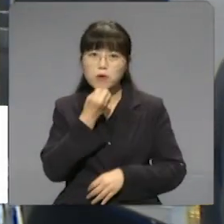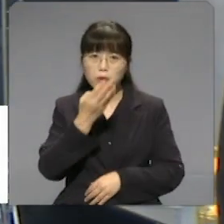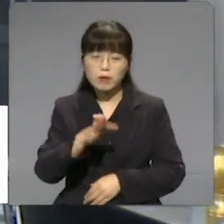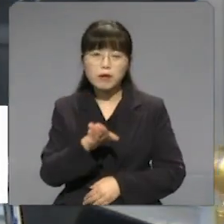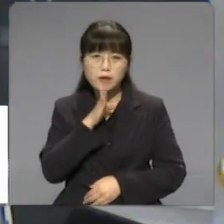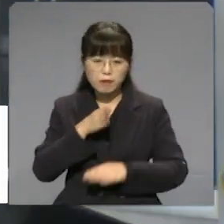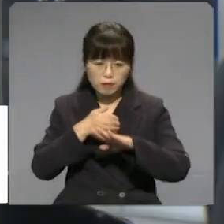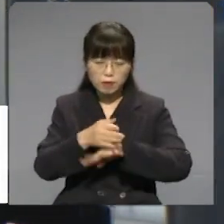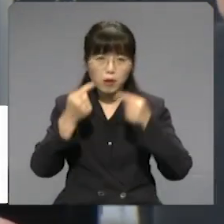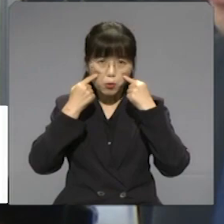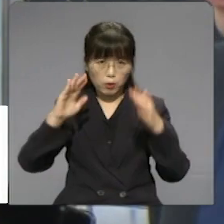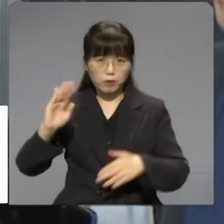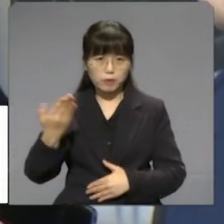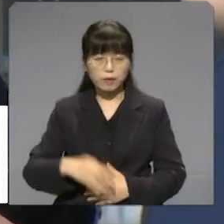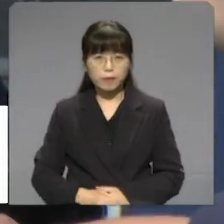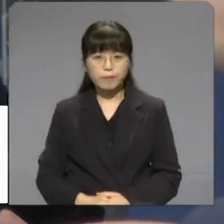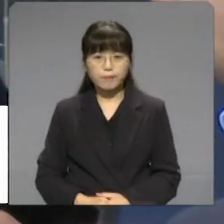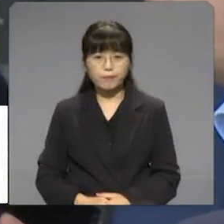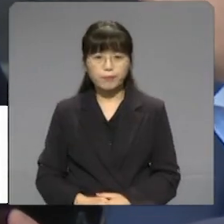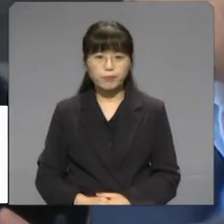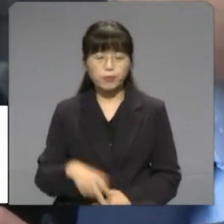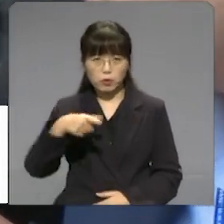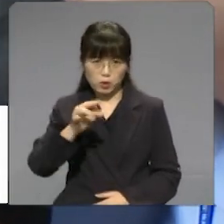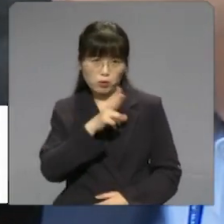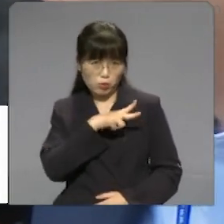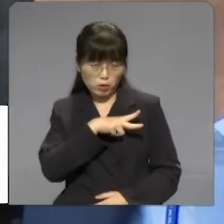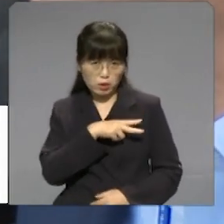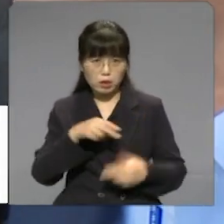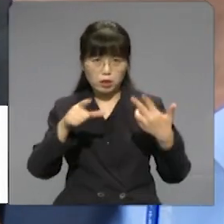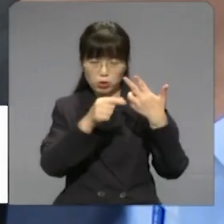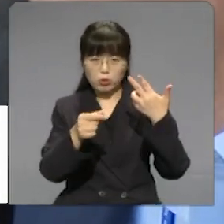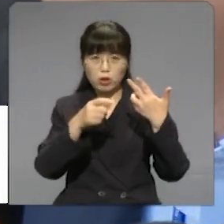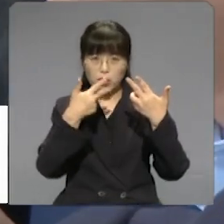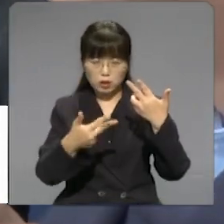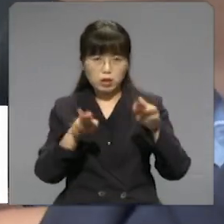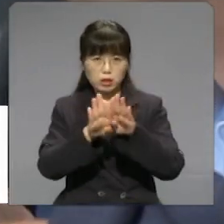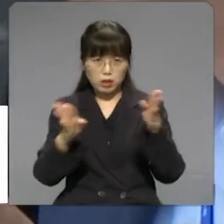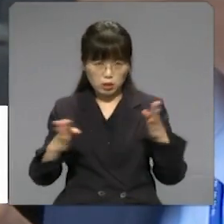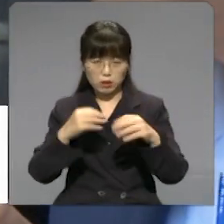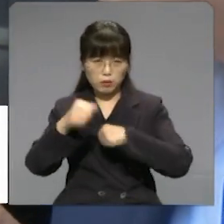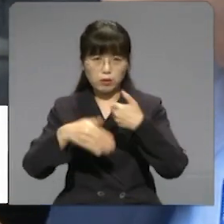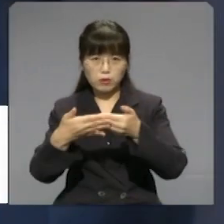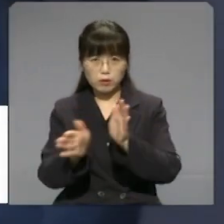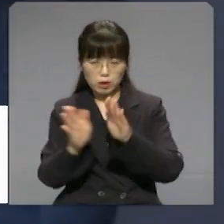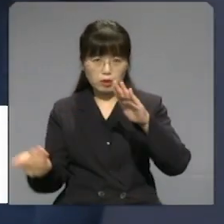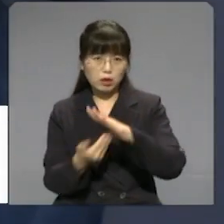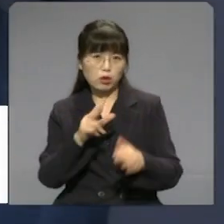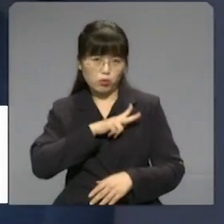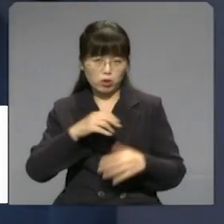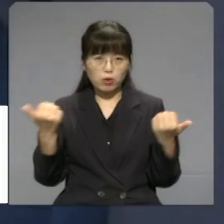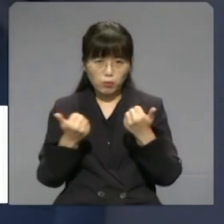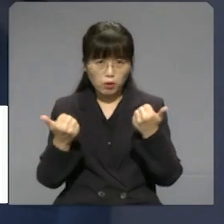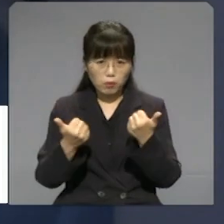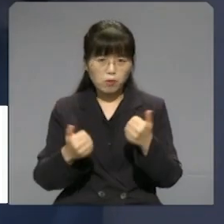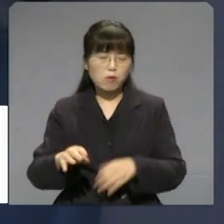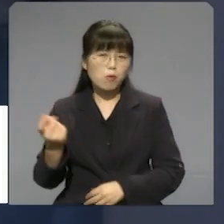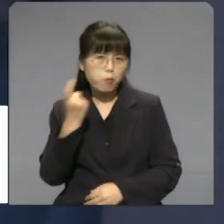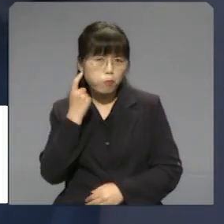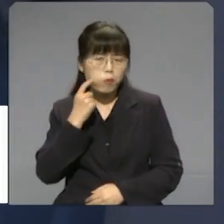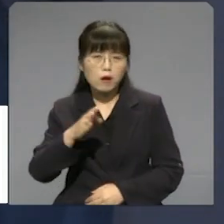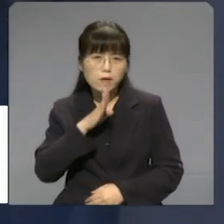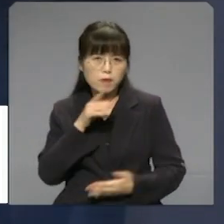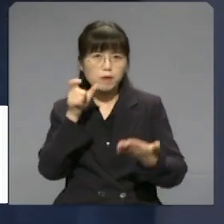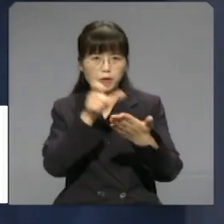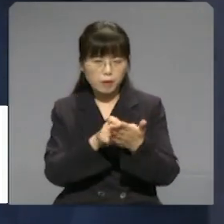뒤늦게 확인됐습니다 정회관이 지난달 7일 열린 더불어민주당 최고위원회의에서 공연히 허위의